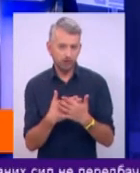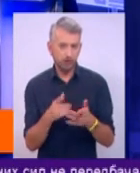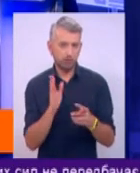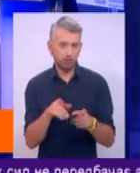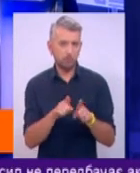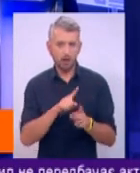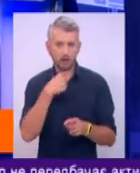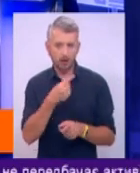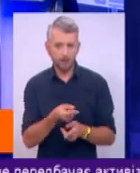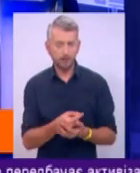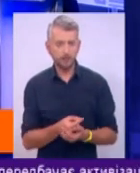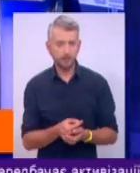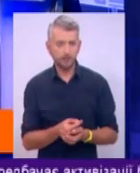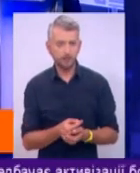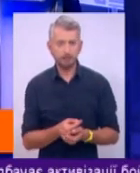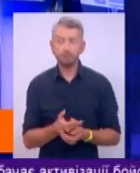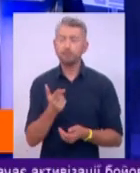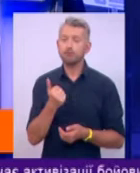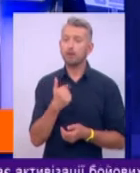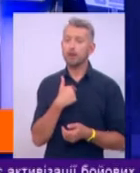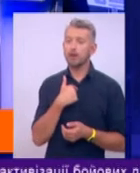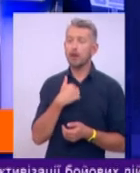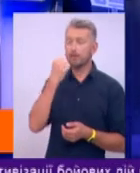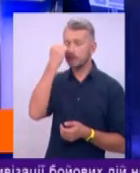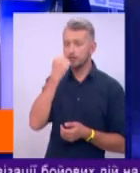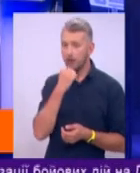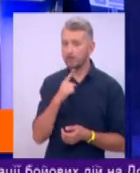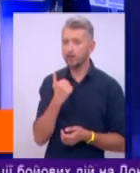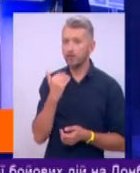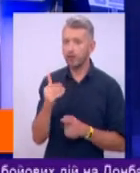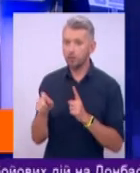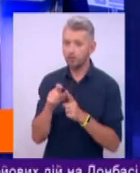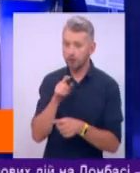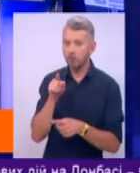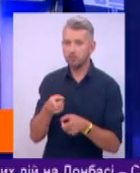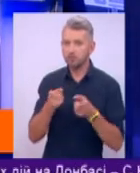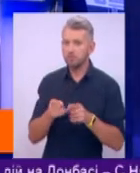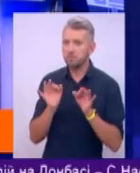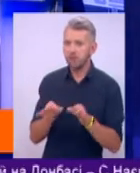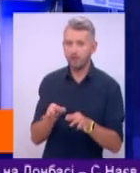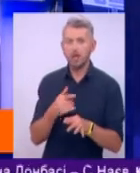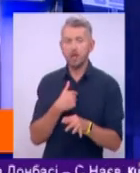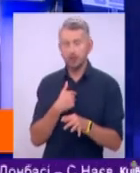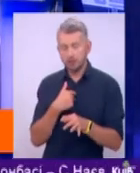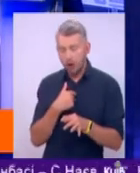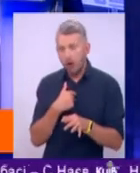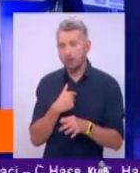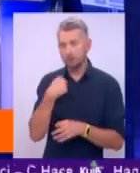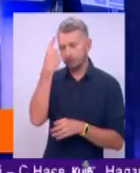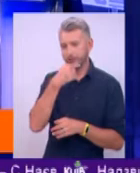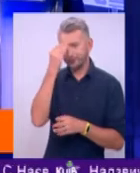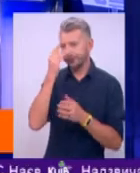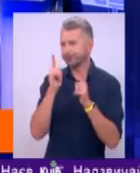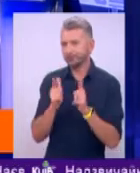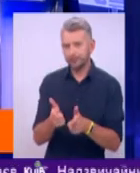казати, то... Да, я вдячна за ваш коментар, ви дійсно праві. Я, в принципі, з вами я погоджуюсь, але